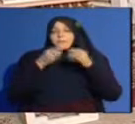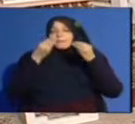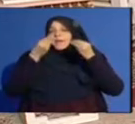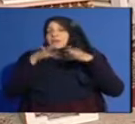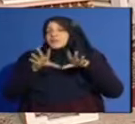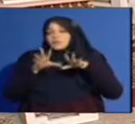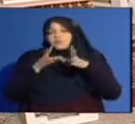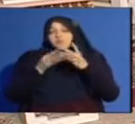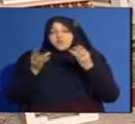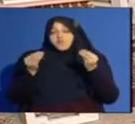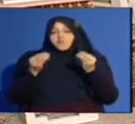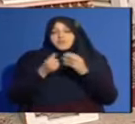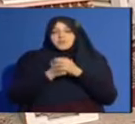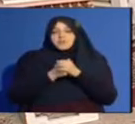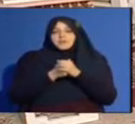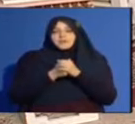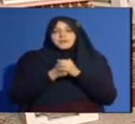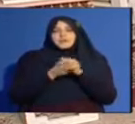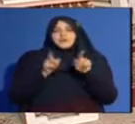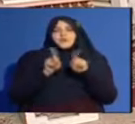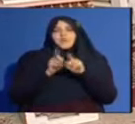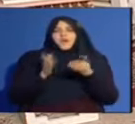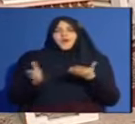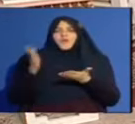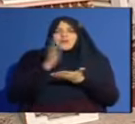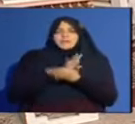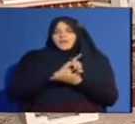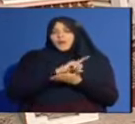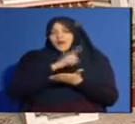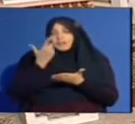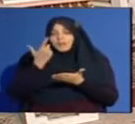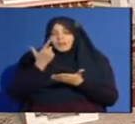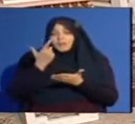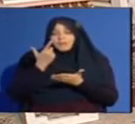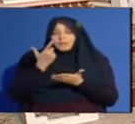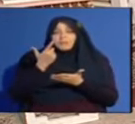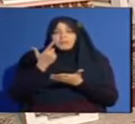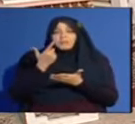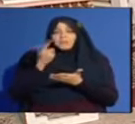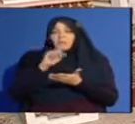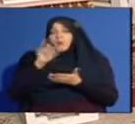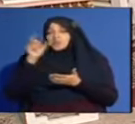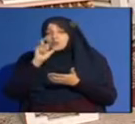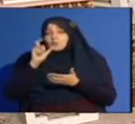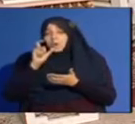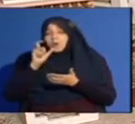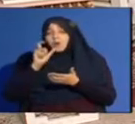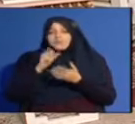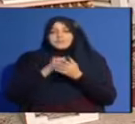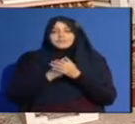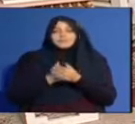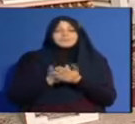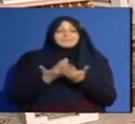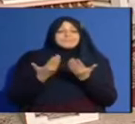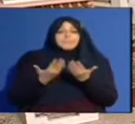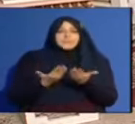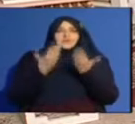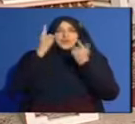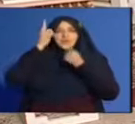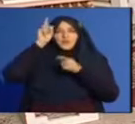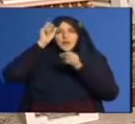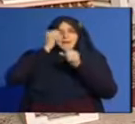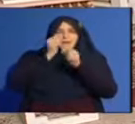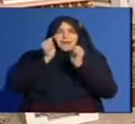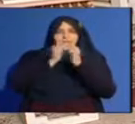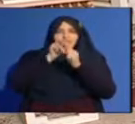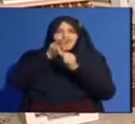تبنوا الأديان الأخرى وتبنوا الثقافات الأخرى. إن شاء الله يا أخي كريم ربي يكون معكم. لذلك نضيف